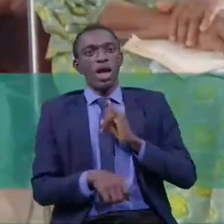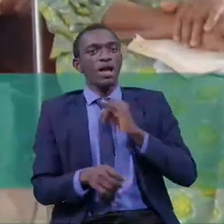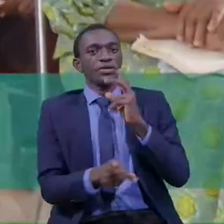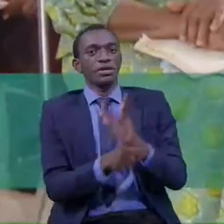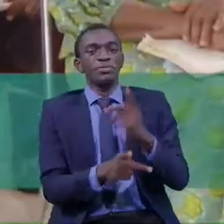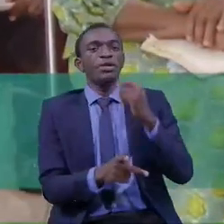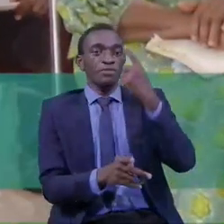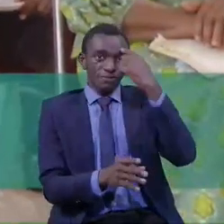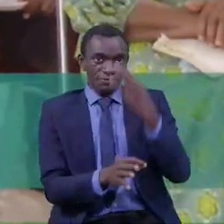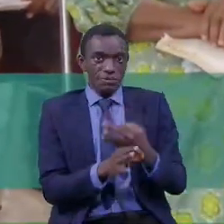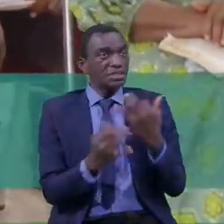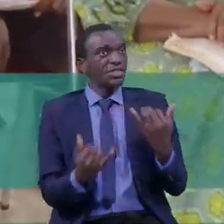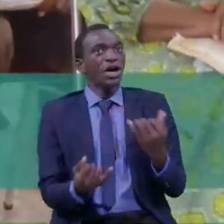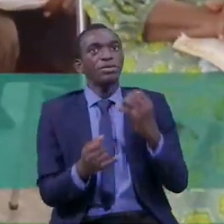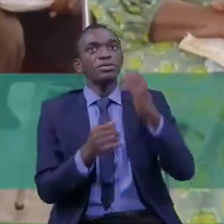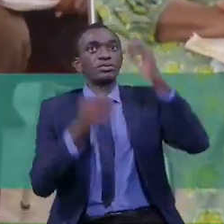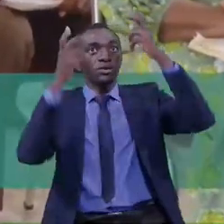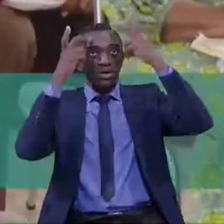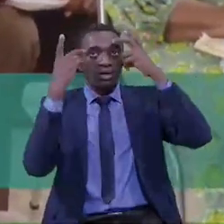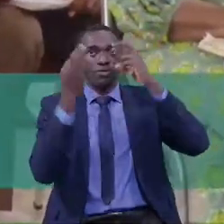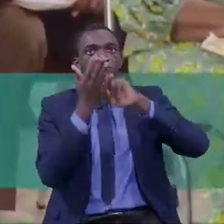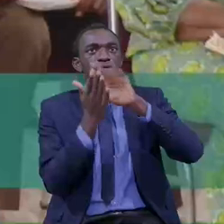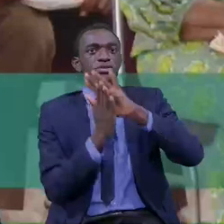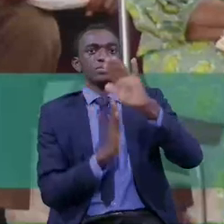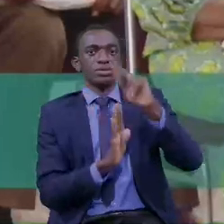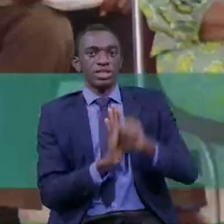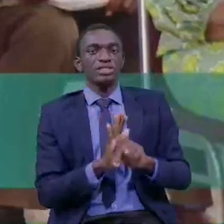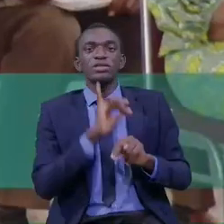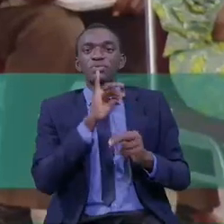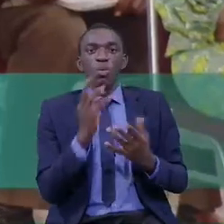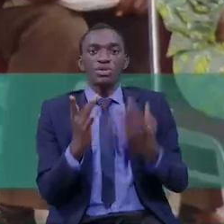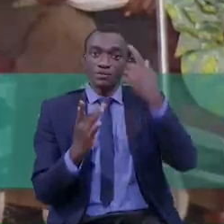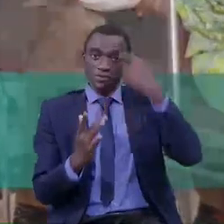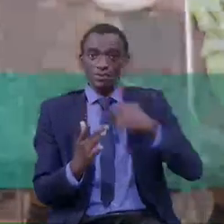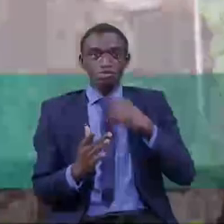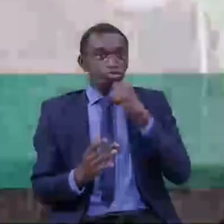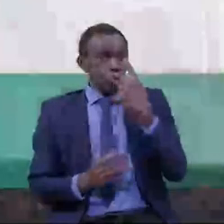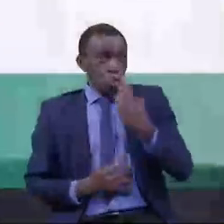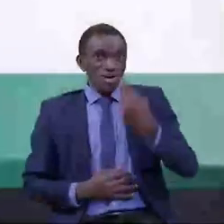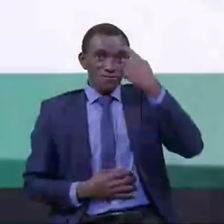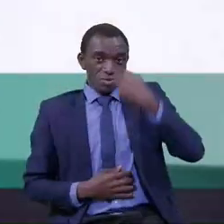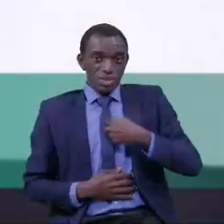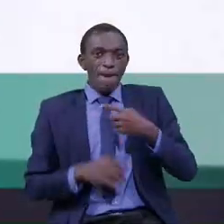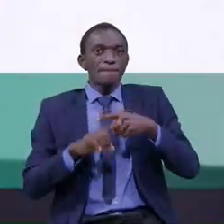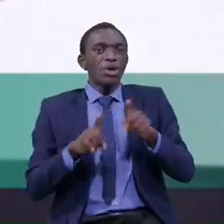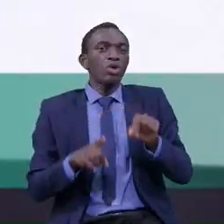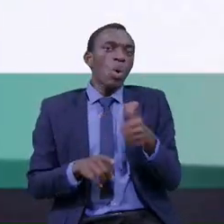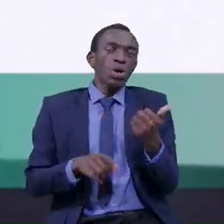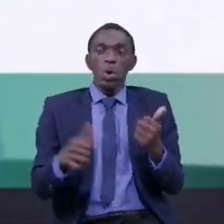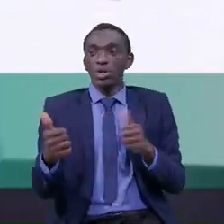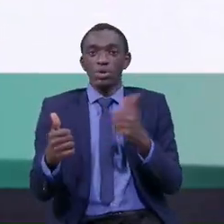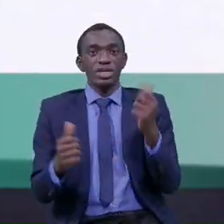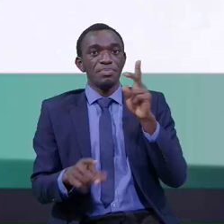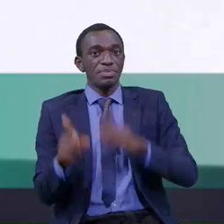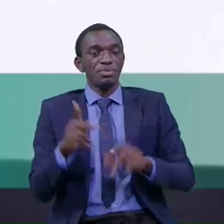la course, une couronne de justice, mais réservée non seulement pour moi seul, mais à tous ceux qui aiment